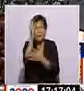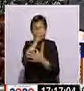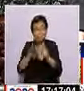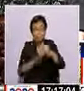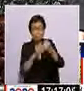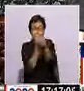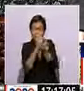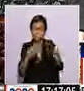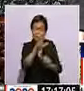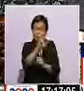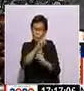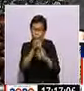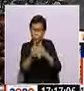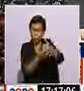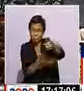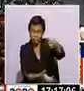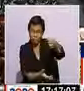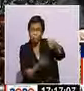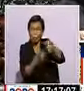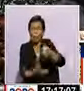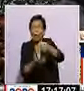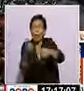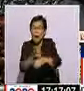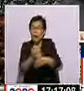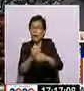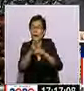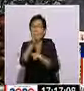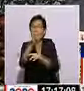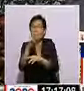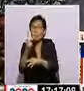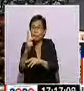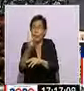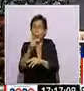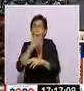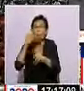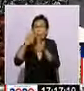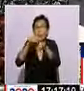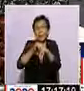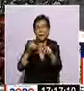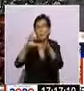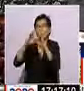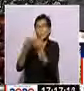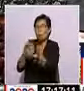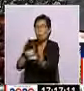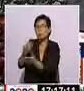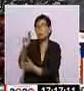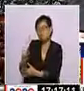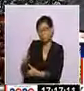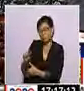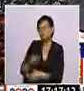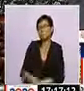akan menyediakan RM30 juta untuk melatih lebih 3,000 belia daripada keluarga berpendapatan